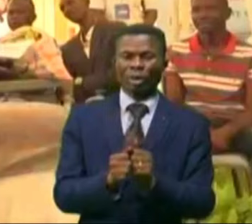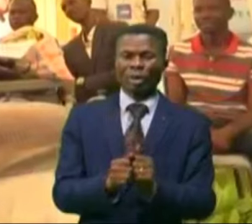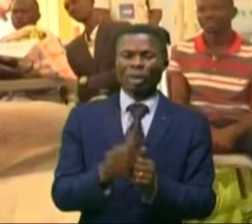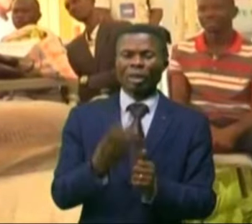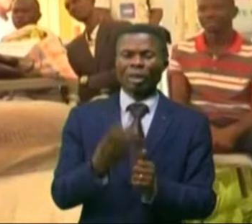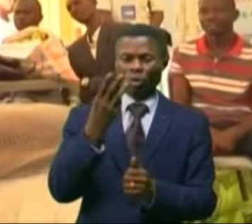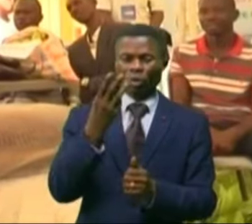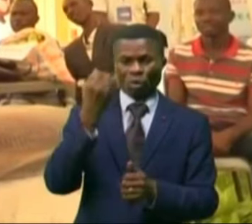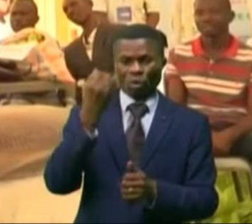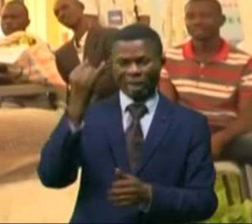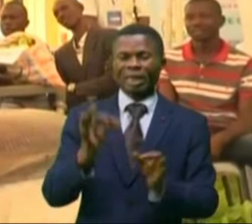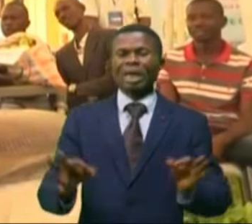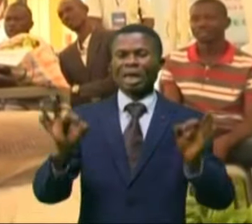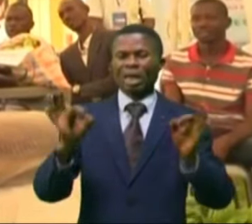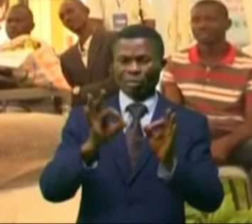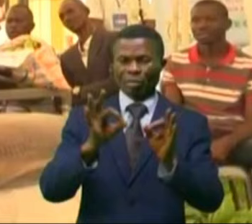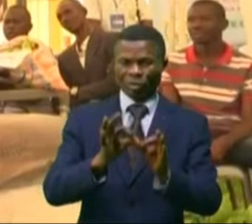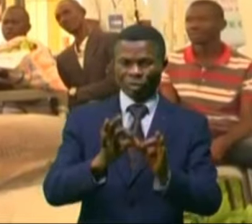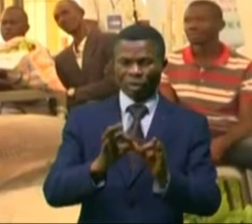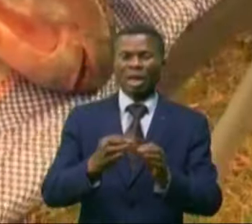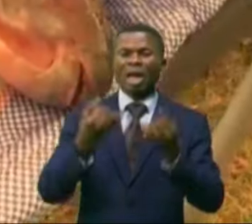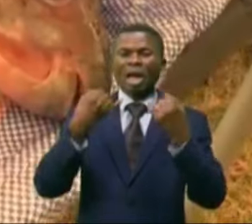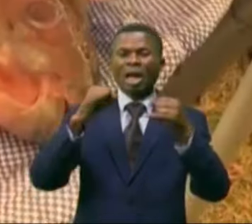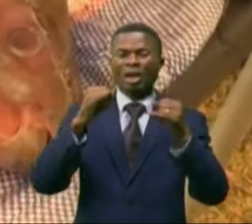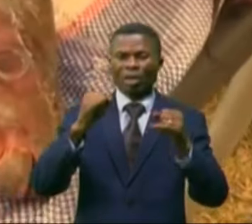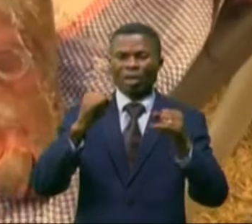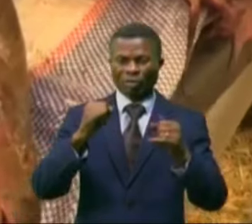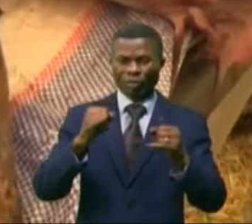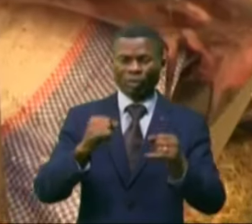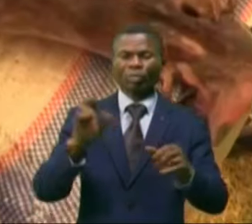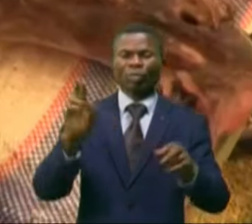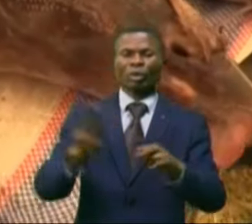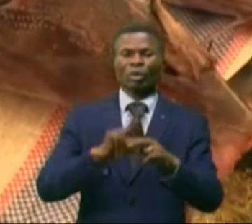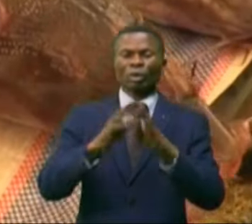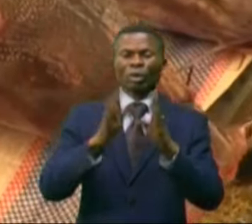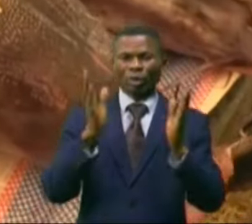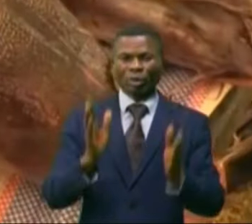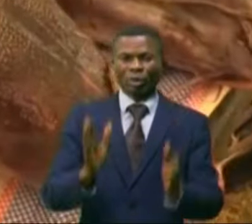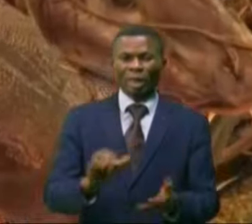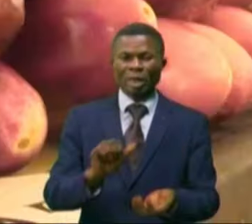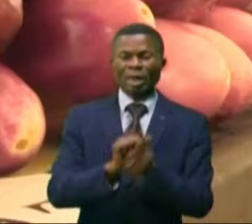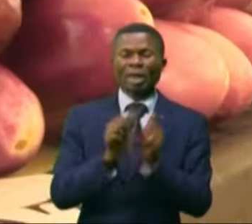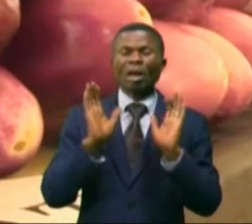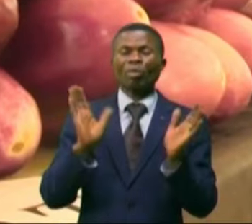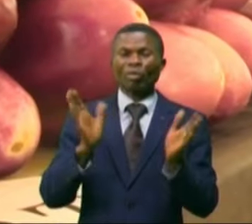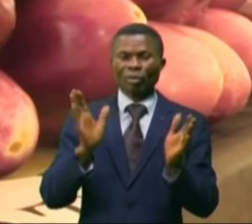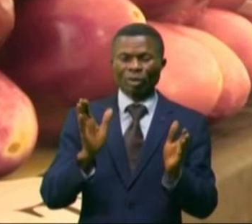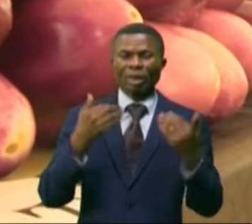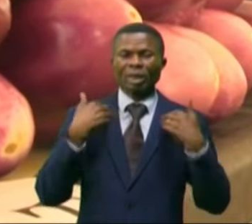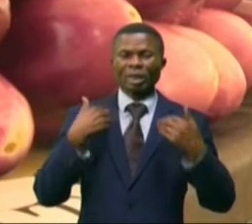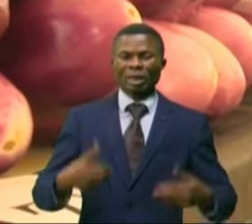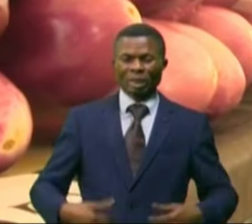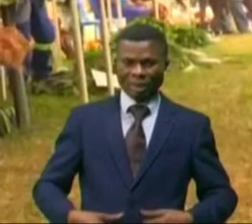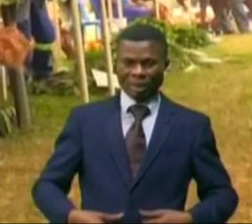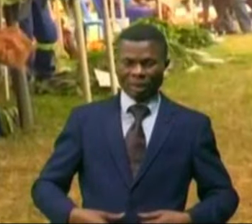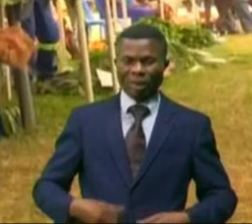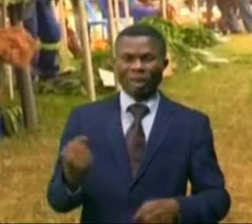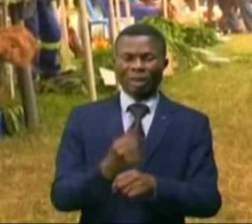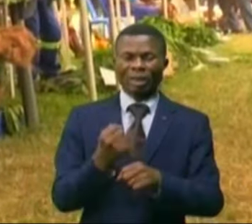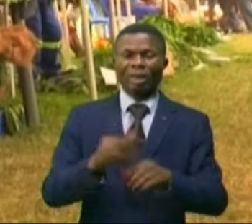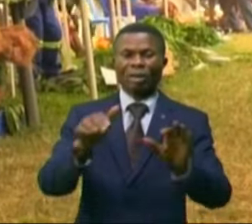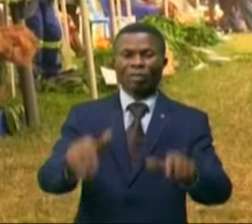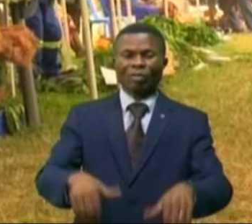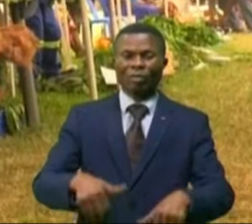axes d'intervention. S'informer les utilisateurs sur les risques liés à la santé relative à l'utilisation